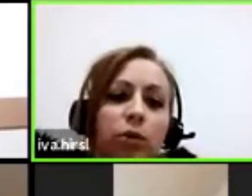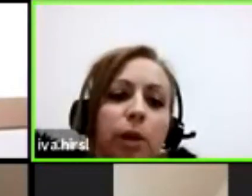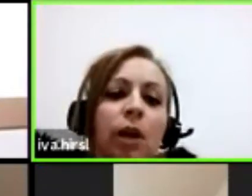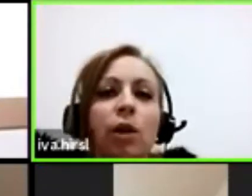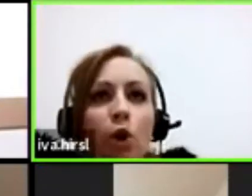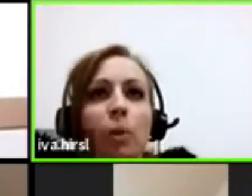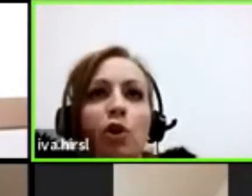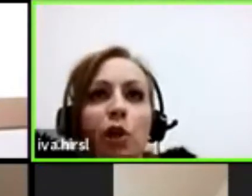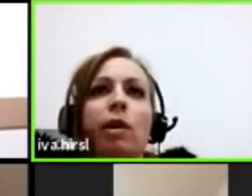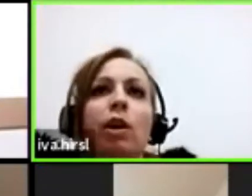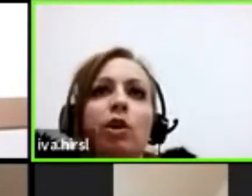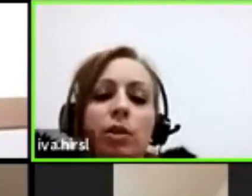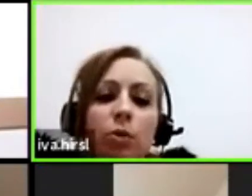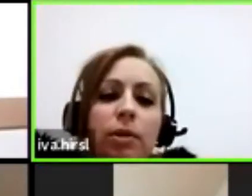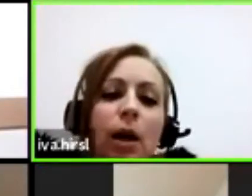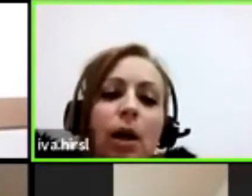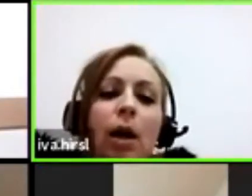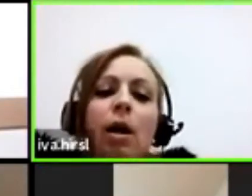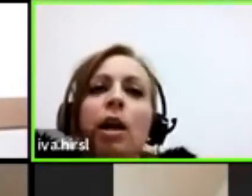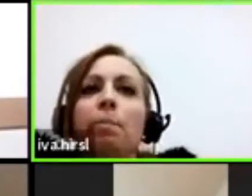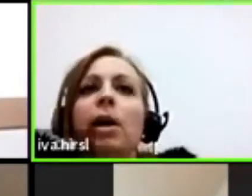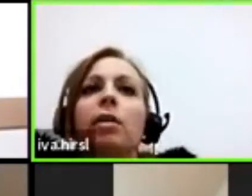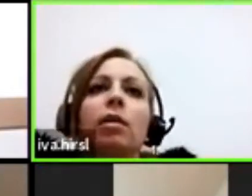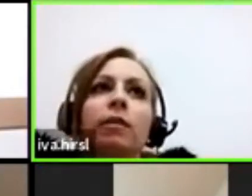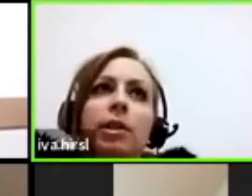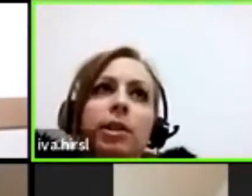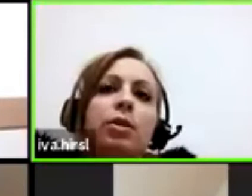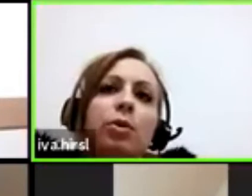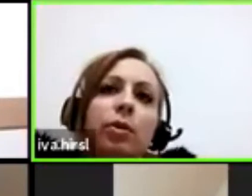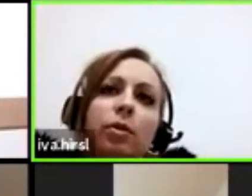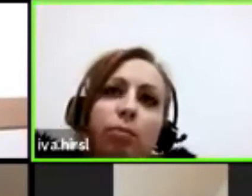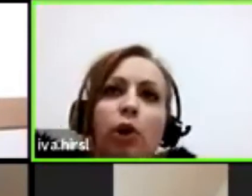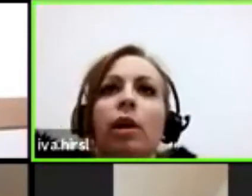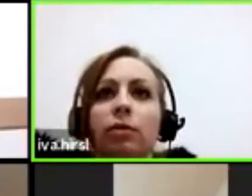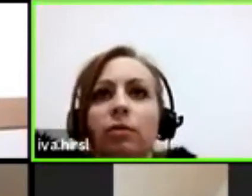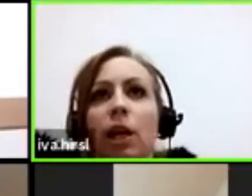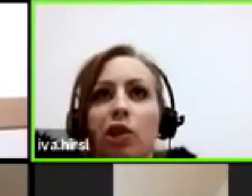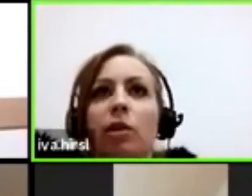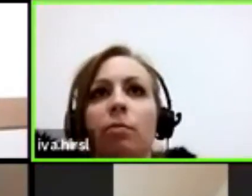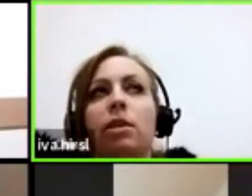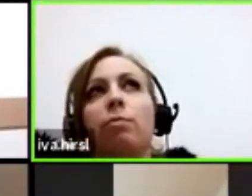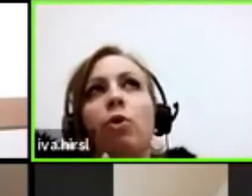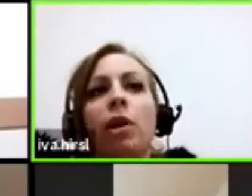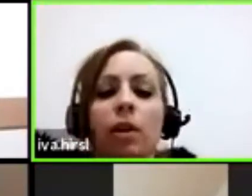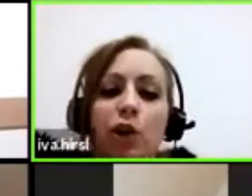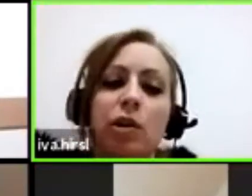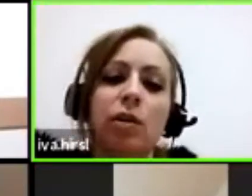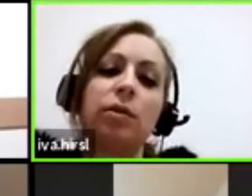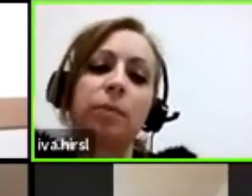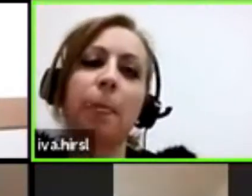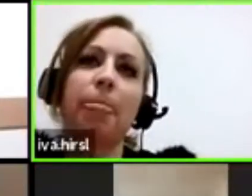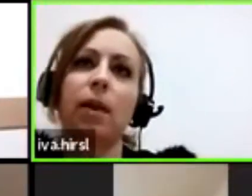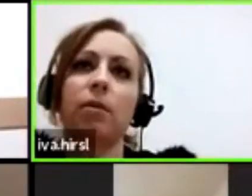nagluhe osobe, dobri očitavači sustava, ipak viziri su bolja zaštita, mislim bolji